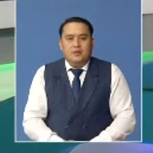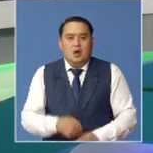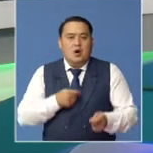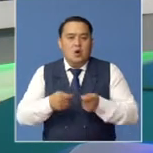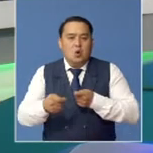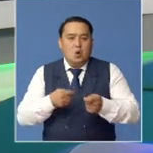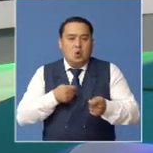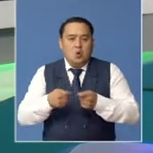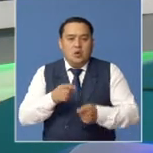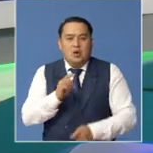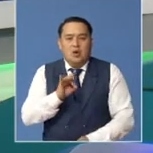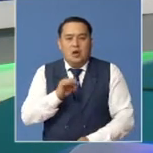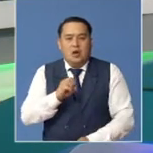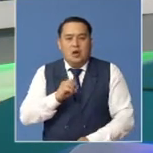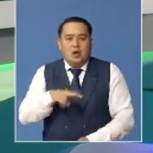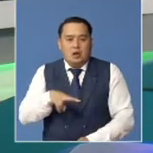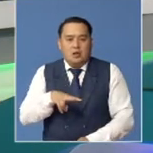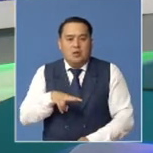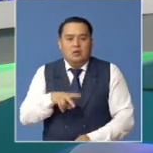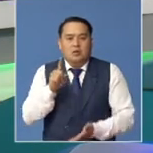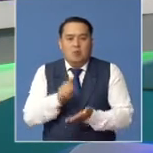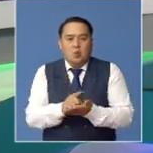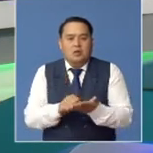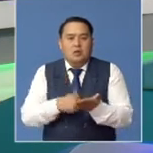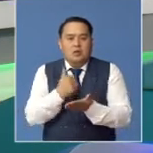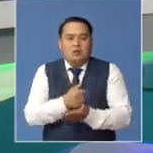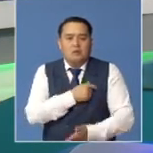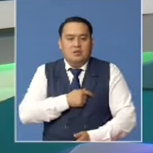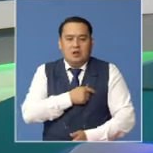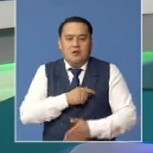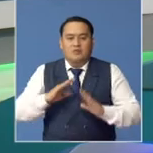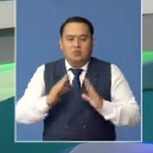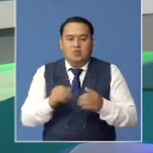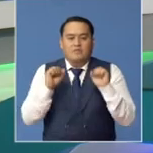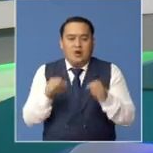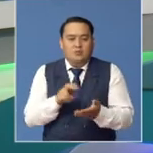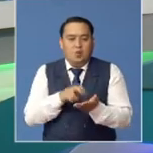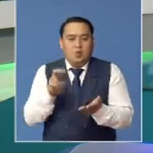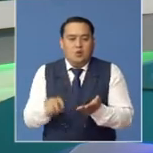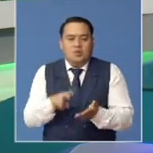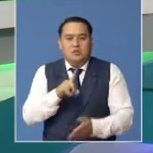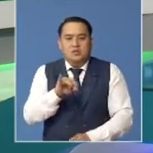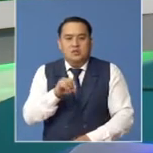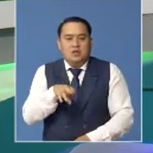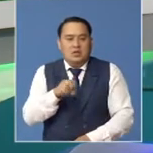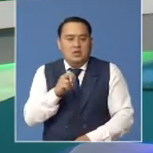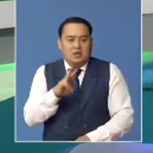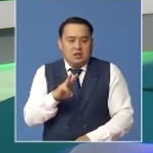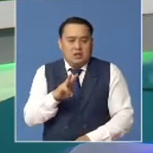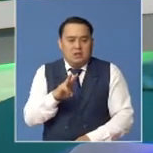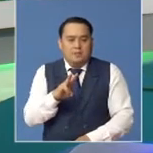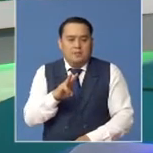Руководство «Реал Мадрида» рассматривает 3 кандидатов на должность главного тренера команды в случае возможного увольнения Зинедина Зидана, сообщает